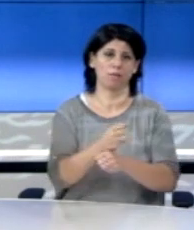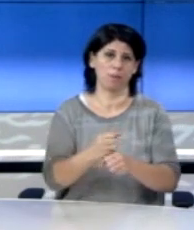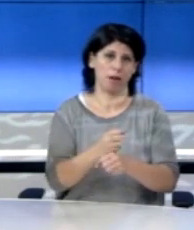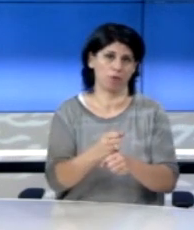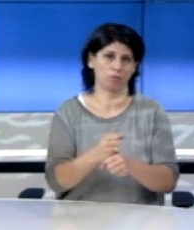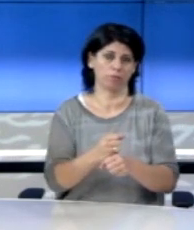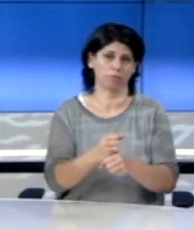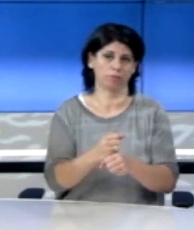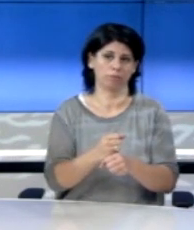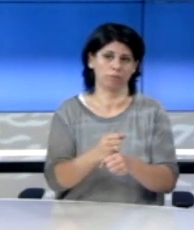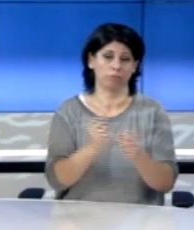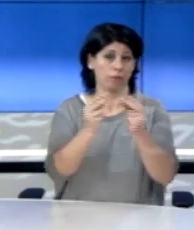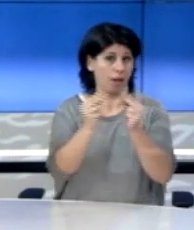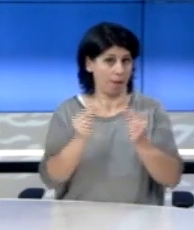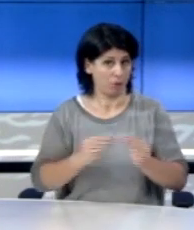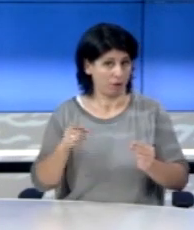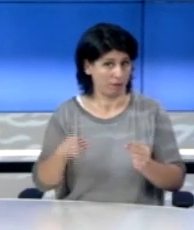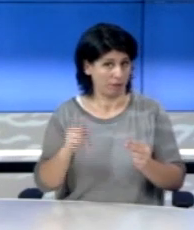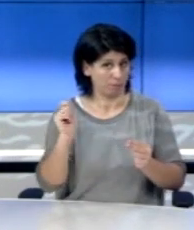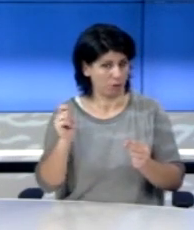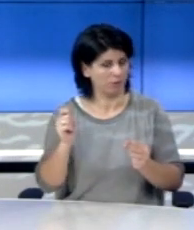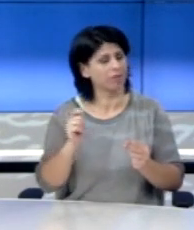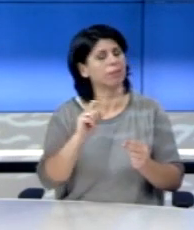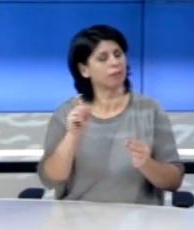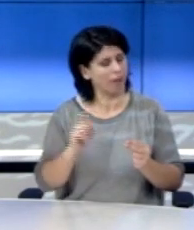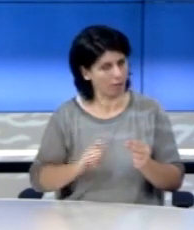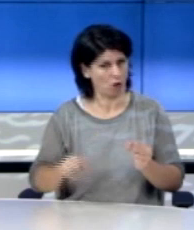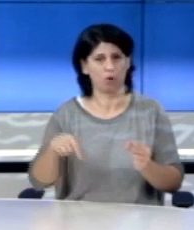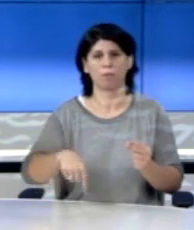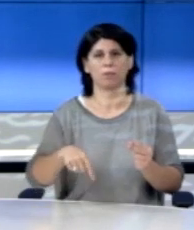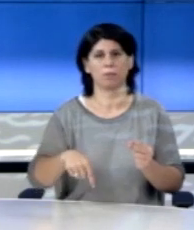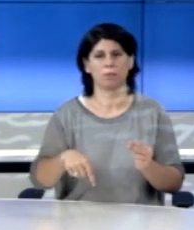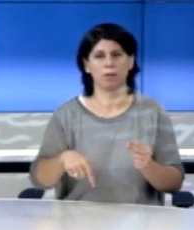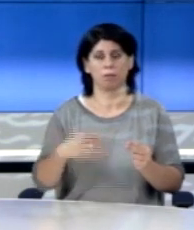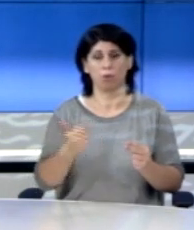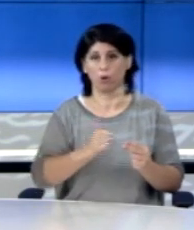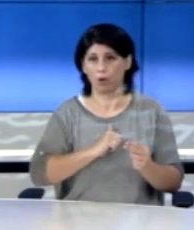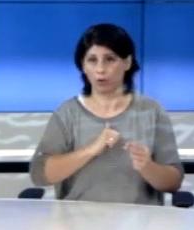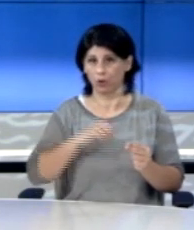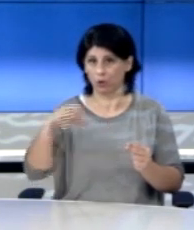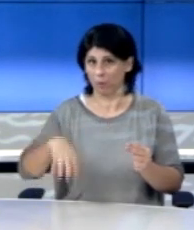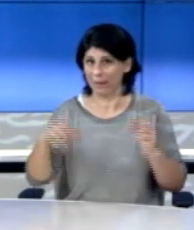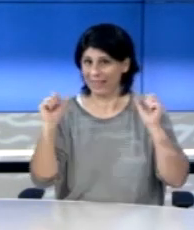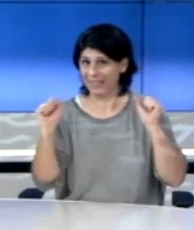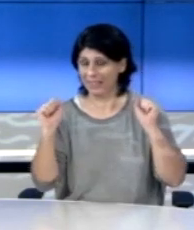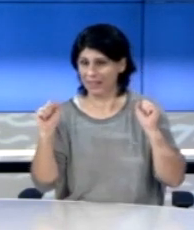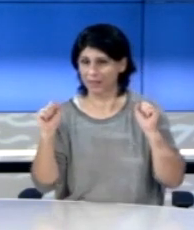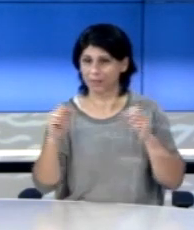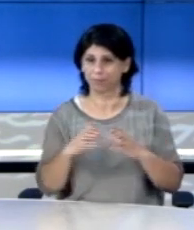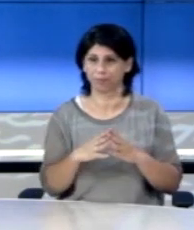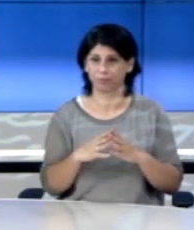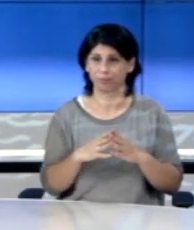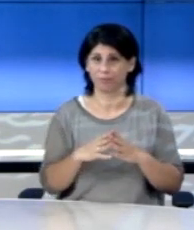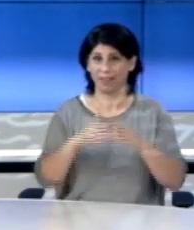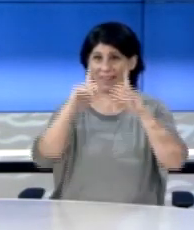Τα αποτελέσματα αυτής της πολιτικής τα βιώνουμε σήμερα, που ο ιδιωτικός τομέας στην υγεία, η ιερή